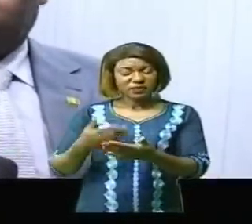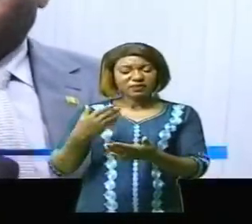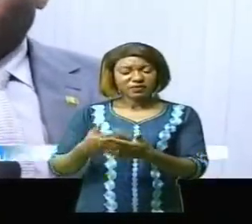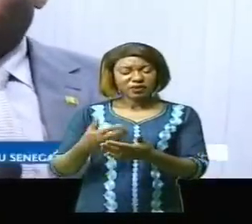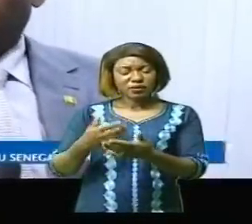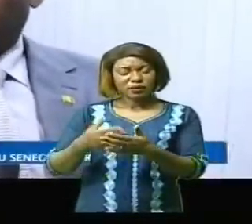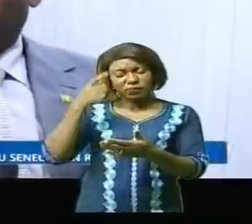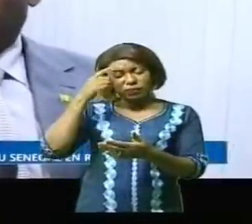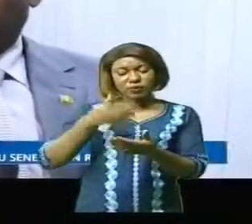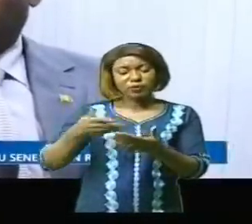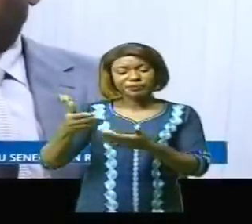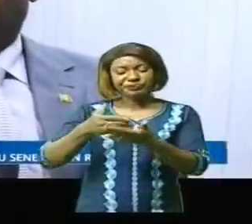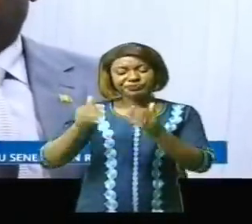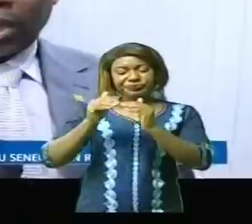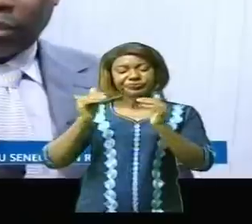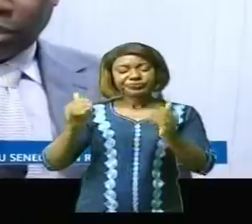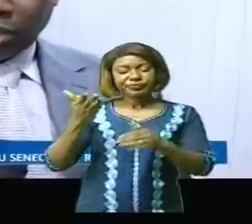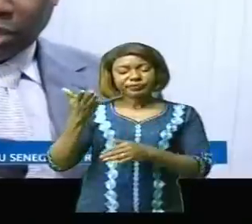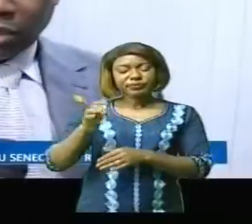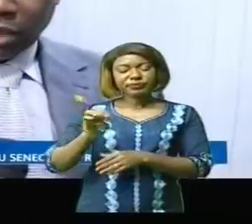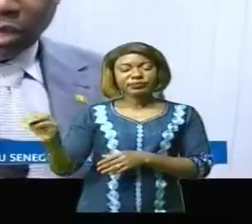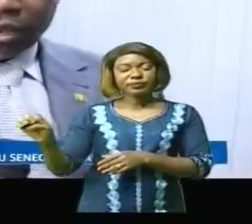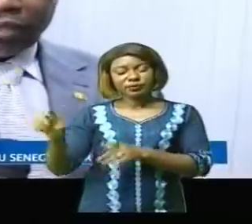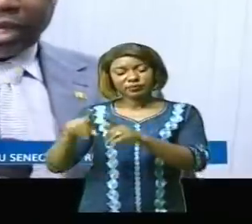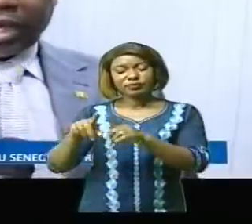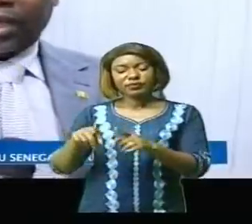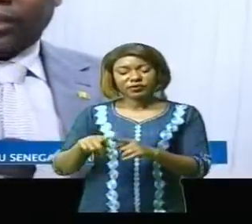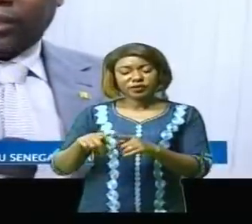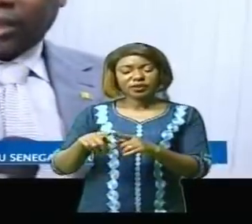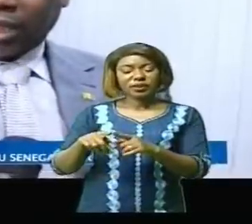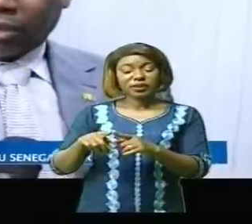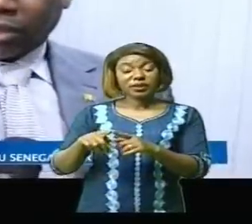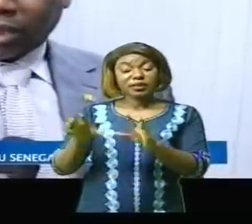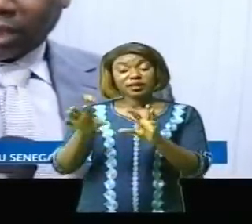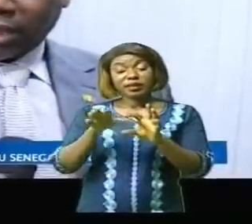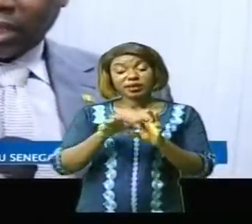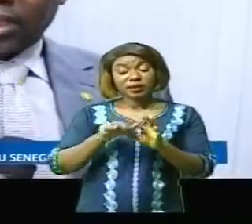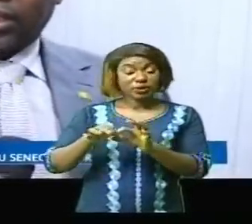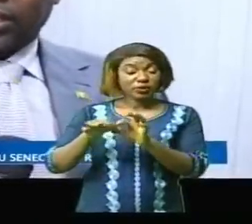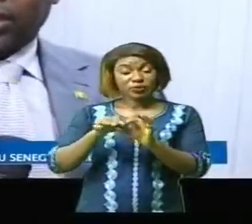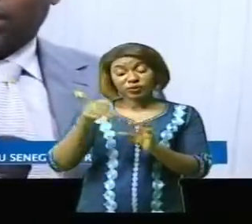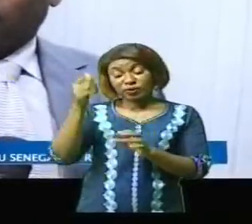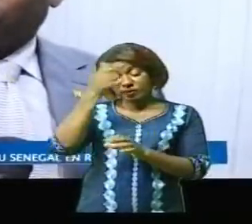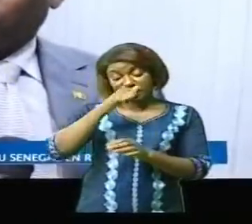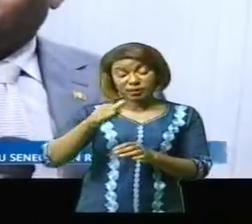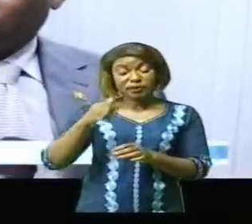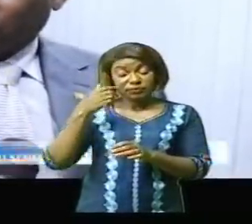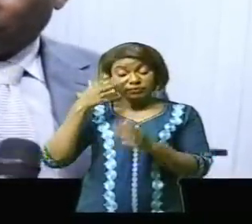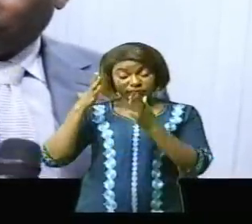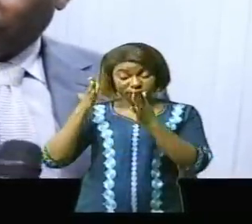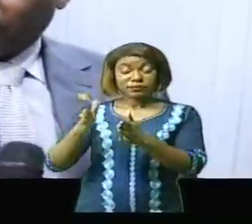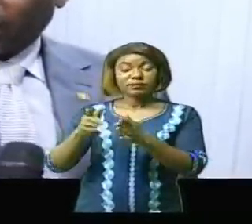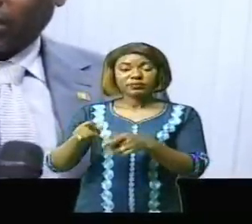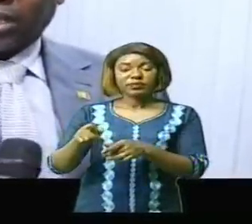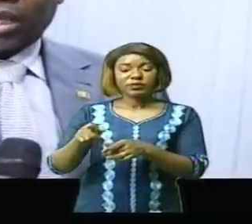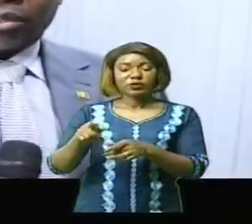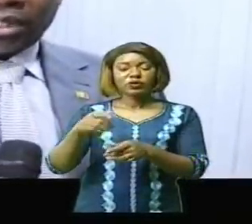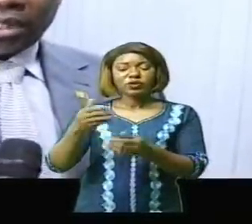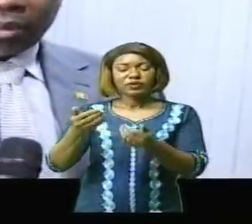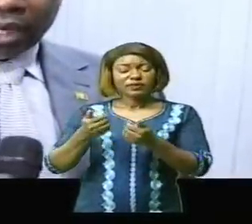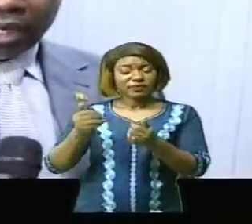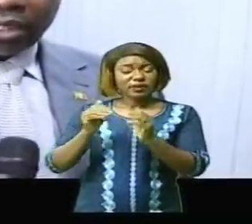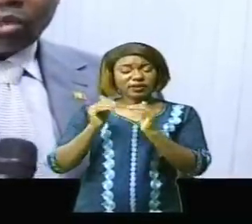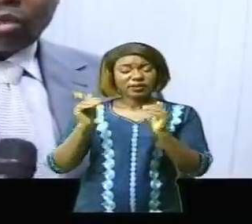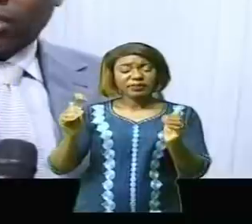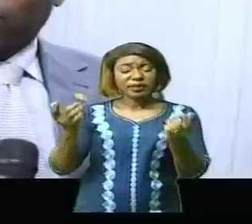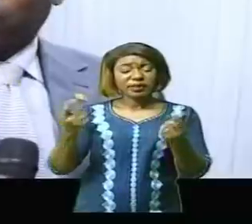paix puisse revenir dans cette zone. La position de l'Union africaine, elle est constante c'est la promotion de la paix. Quand il y a une